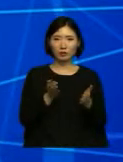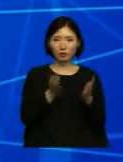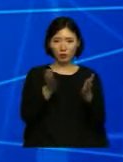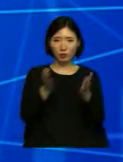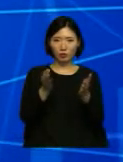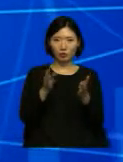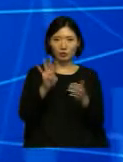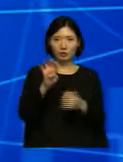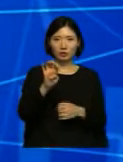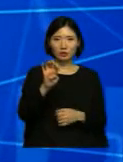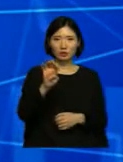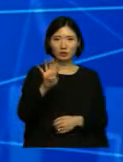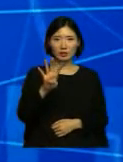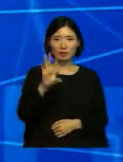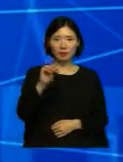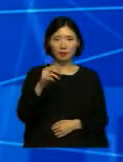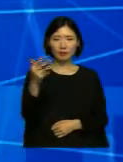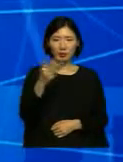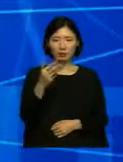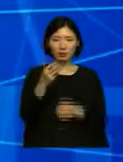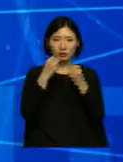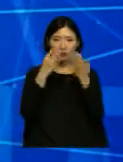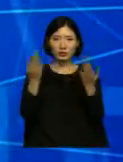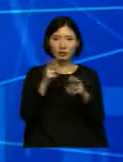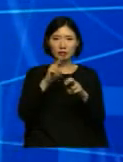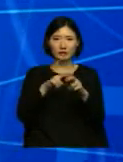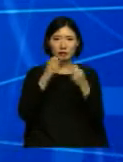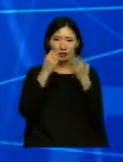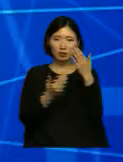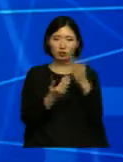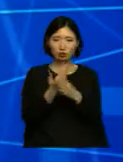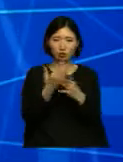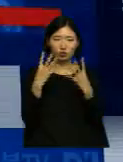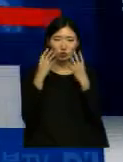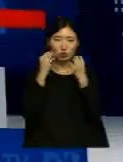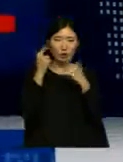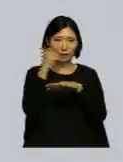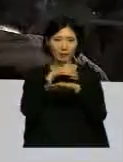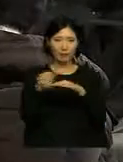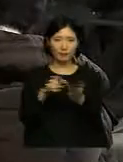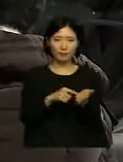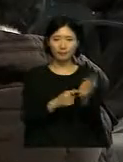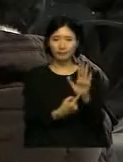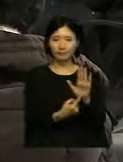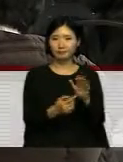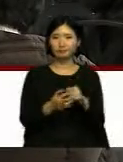경기도가 약 44만 8천 개의 새로운 일자리 창출 종합 계획을 발표했습니다.